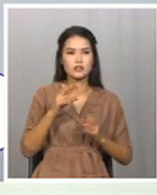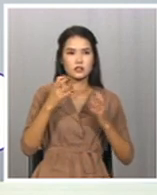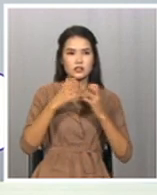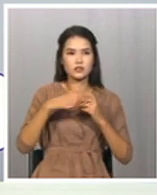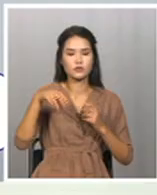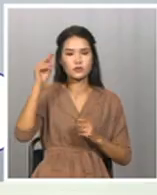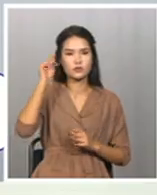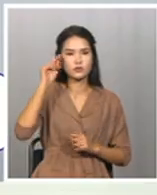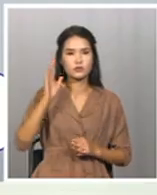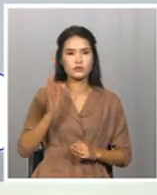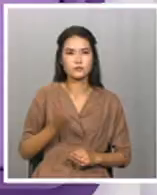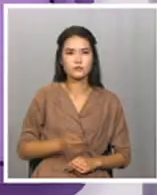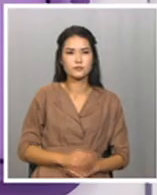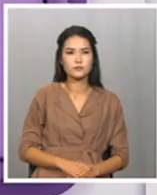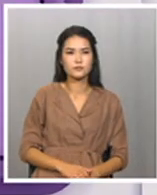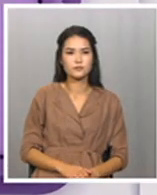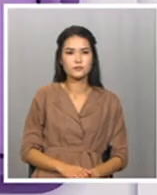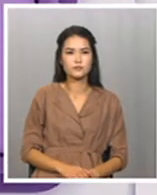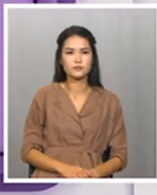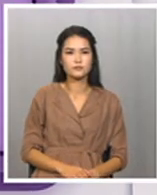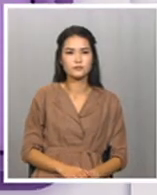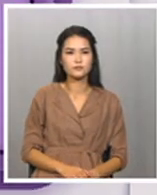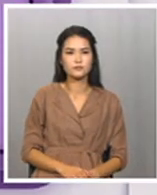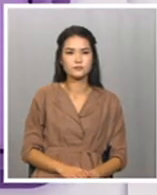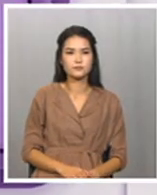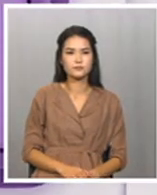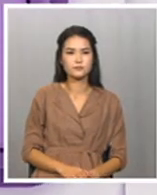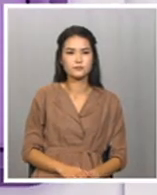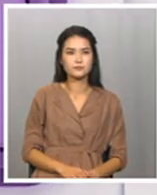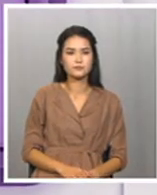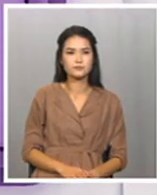зерттеуді үйренесіздер.